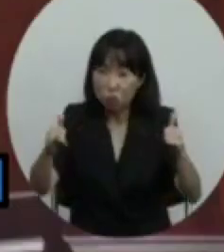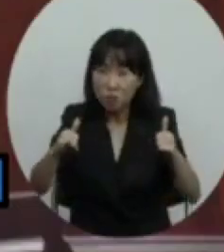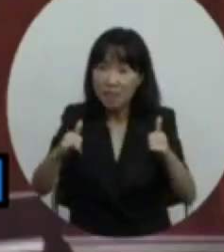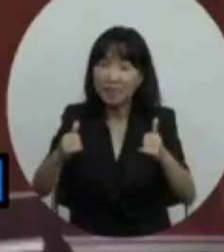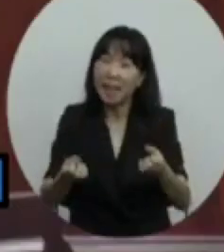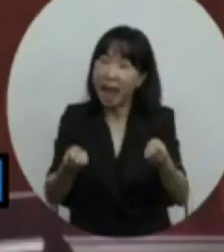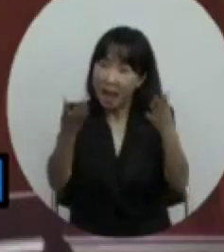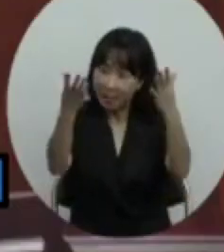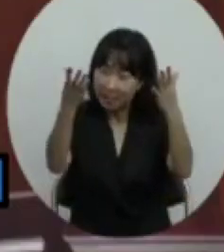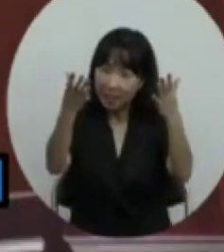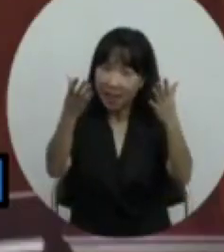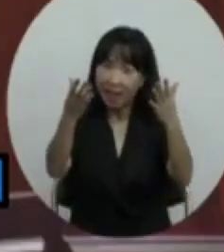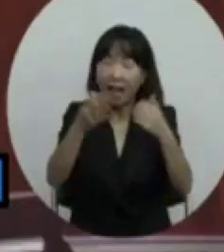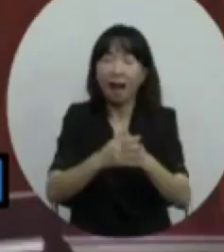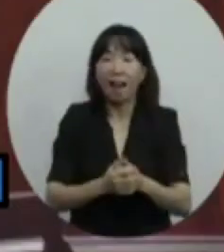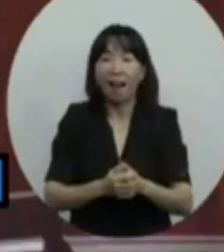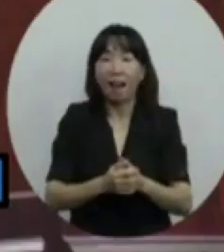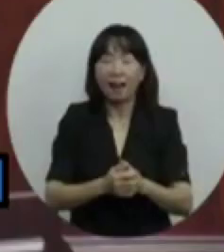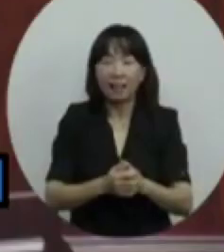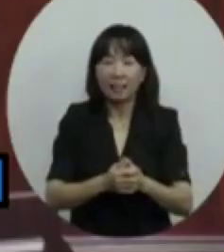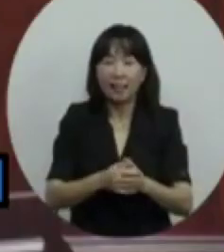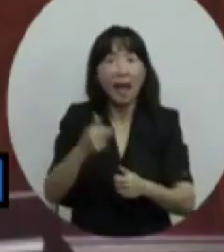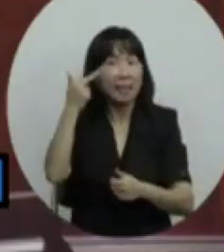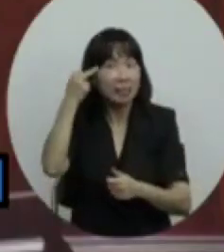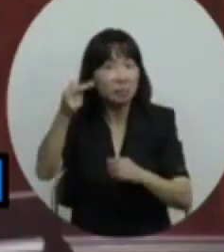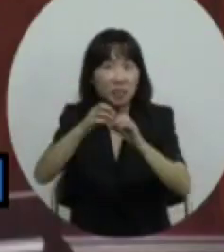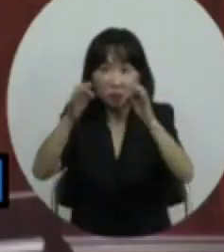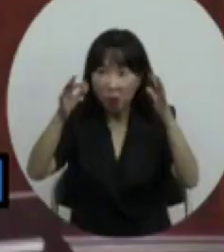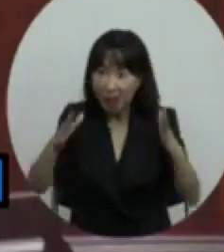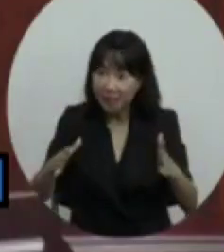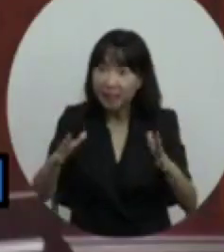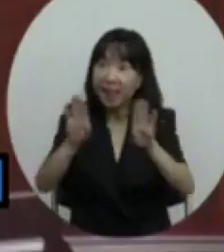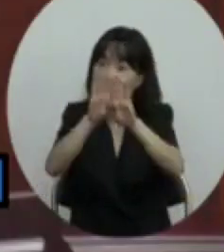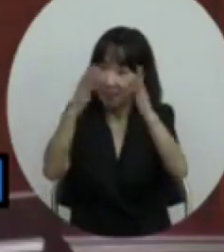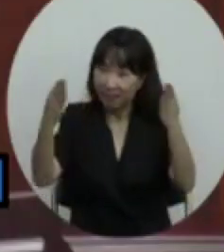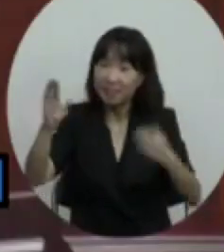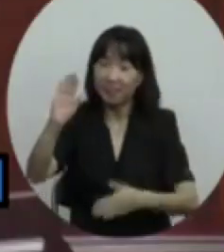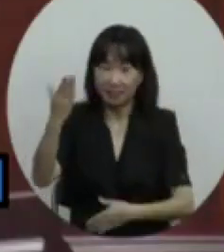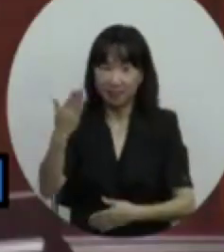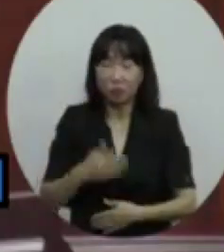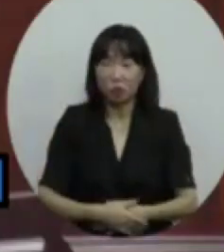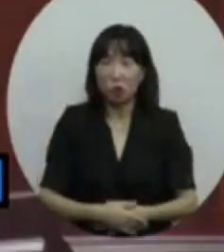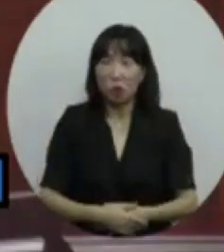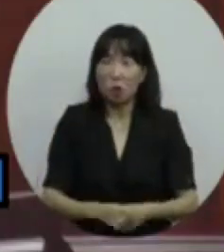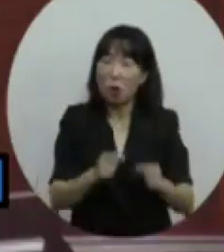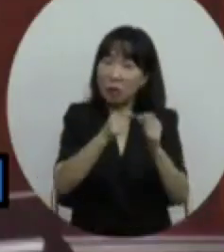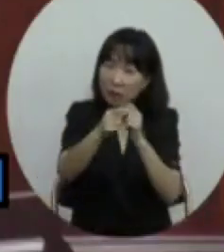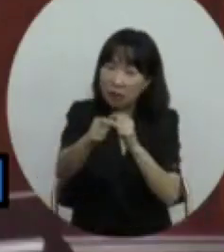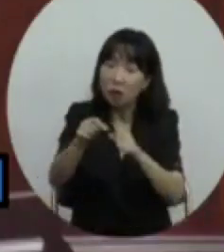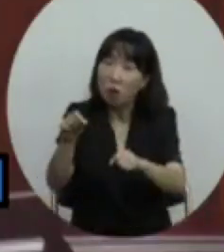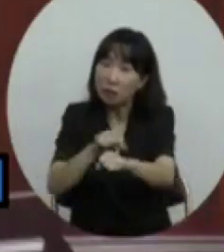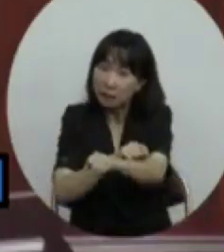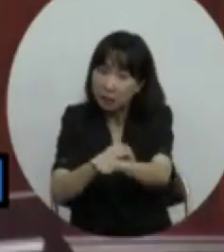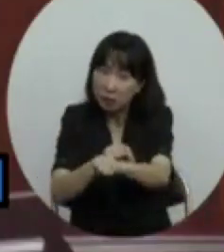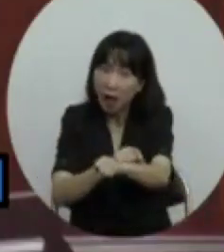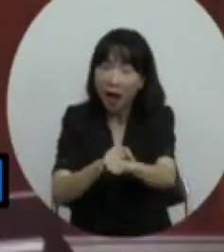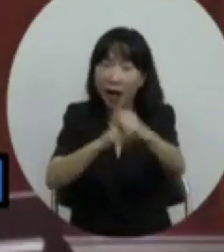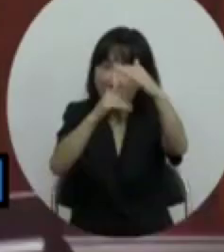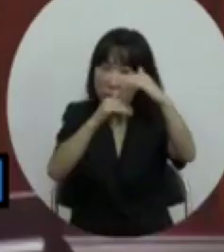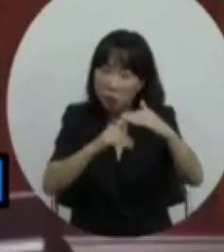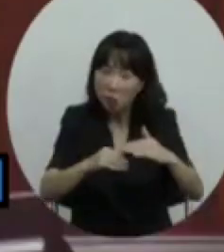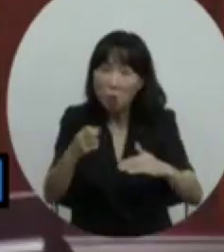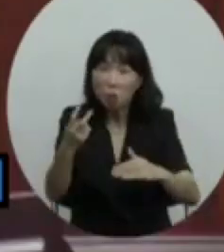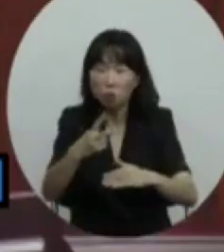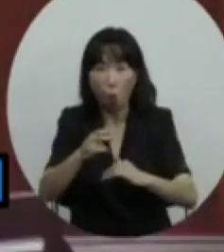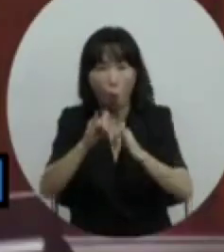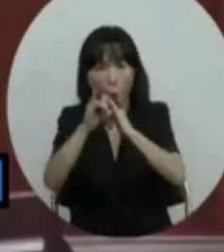11일부터 12일 2일간 개최됩니다. 지역 특화 콘텐츠와 우수성을 인정받아